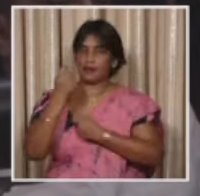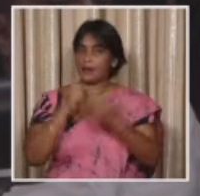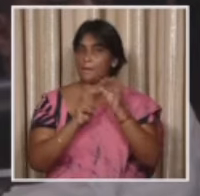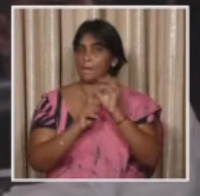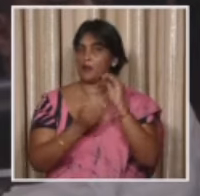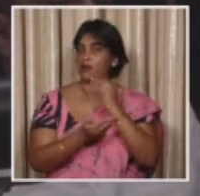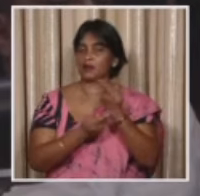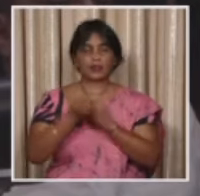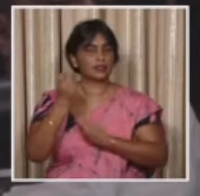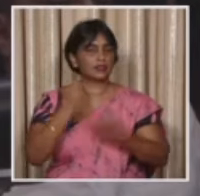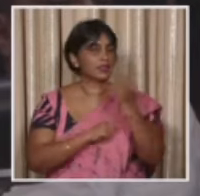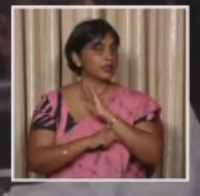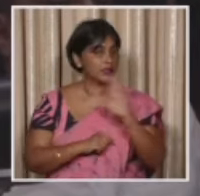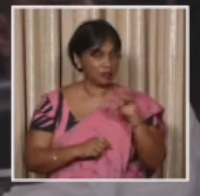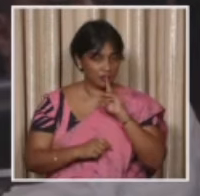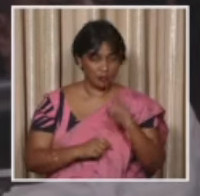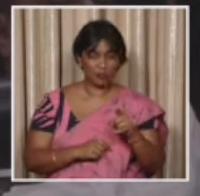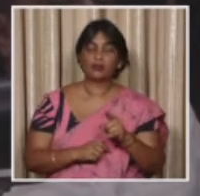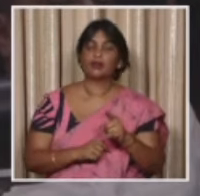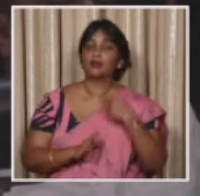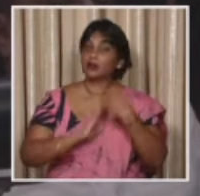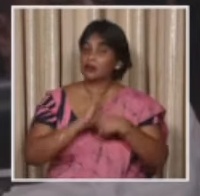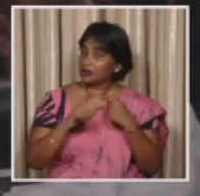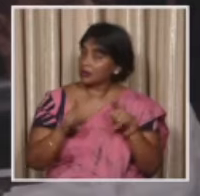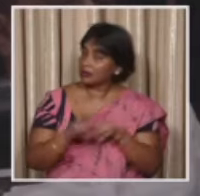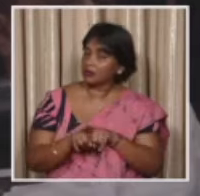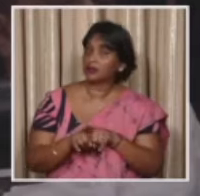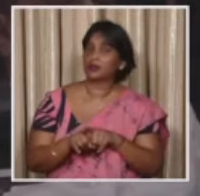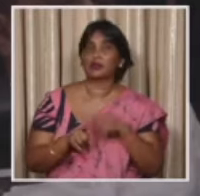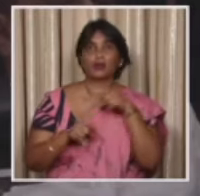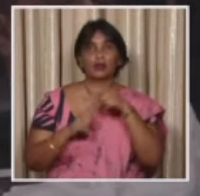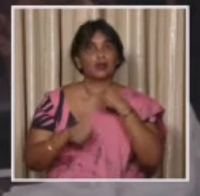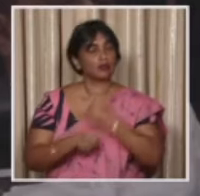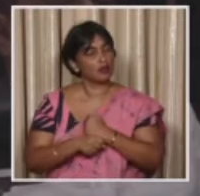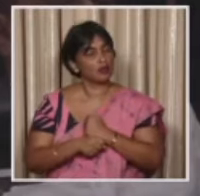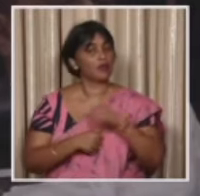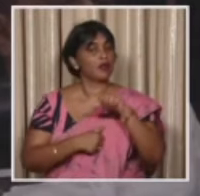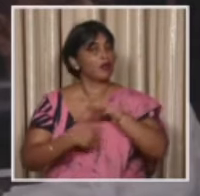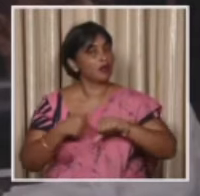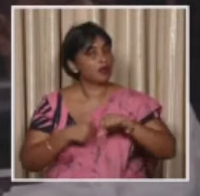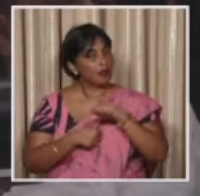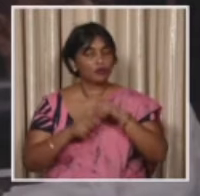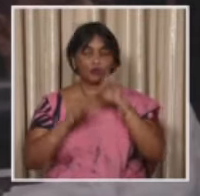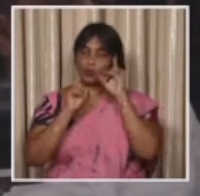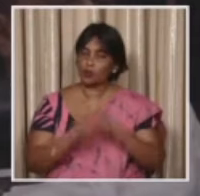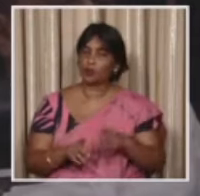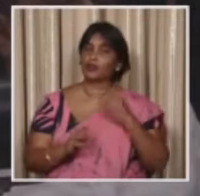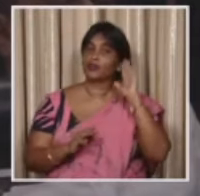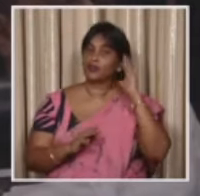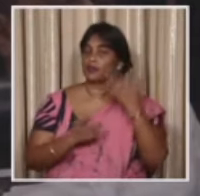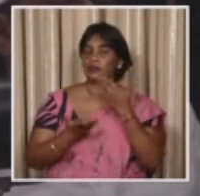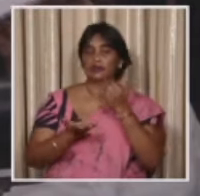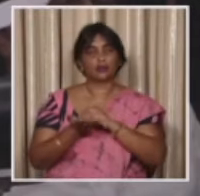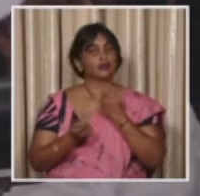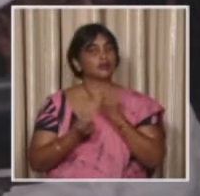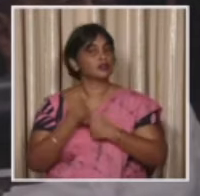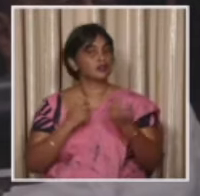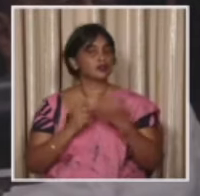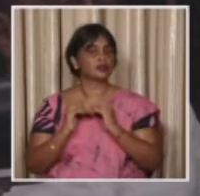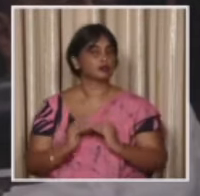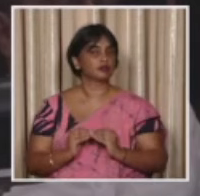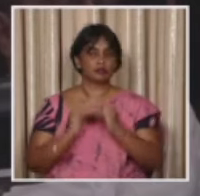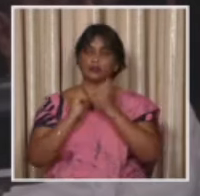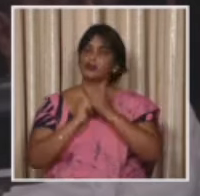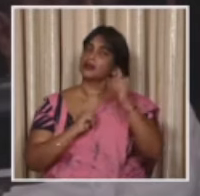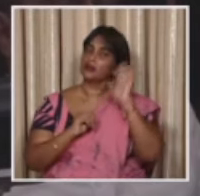අංශයට ඒ විදිහට ලබා දෙන්නේ නැහැ කියලා. රටක් හැටියට තියෙන රාජ්‍ය ආයතන ඒවා විශේෂයෙන් ප්‍රතිගත කරන එකල ඒක සංවර්ධනය කරන